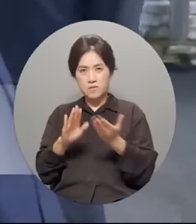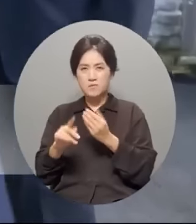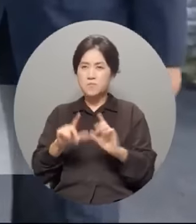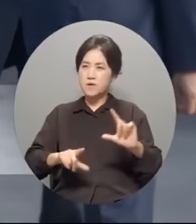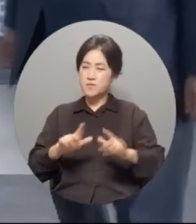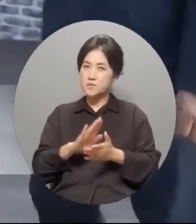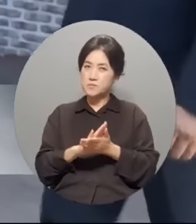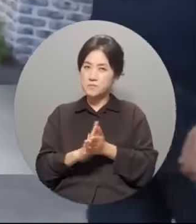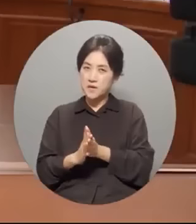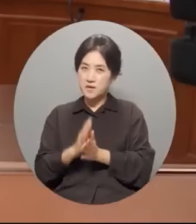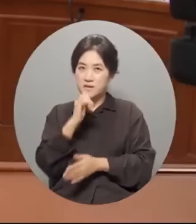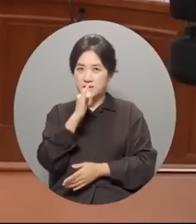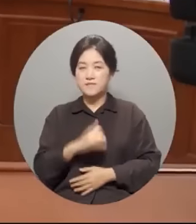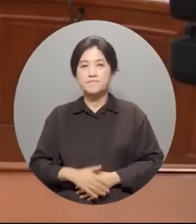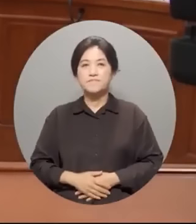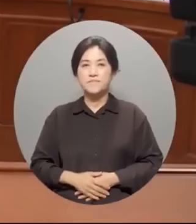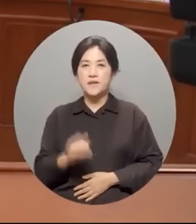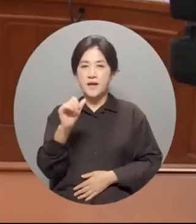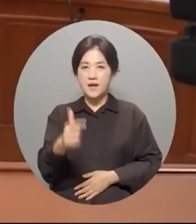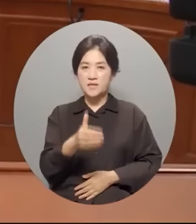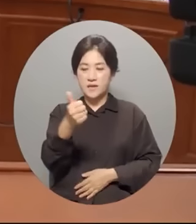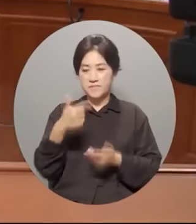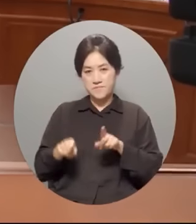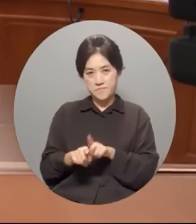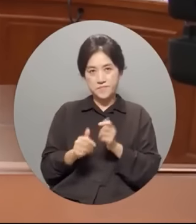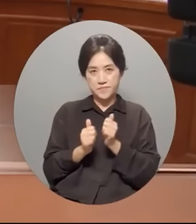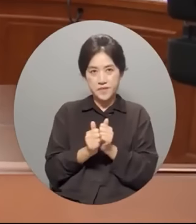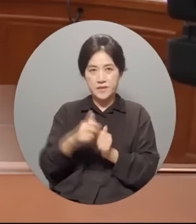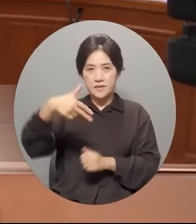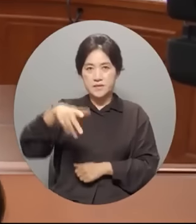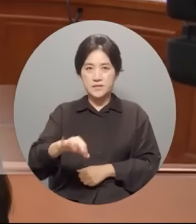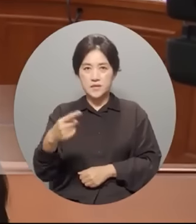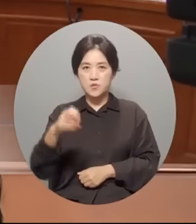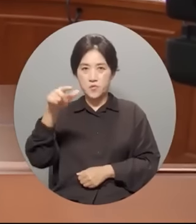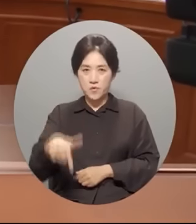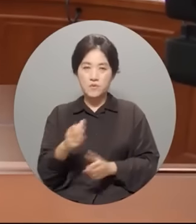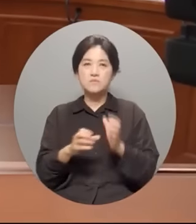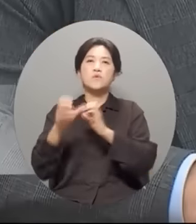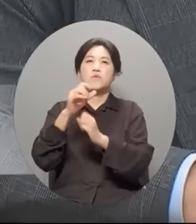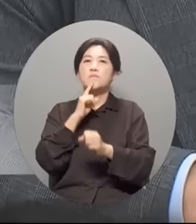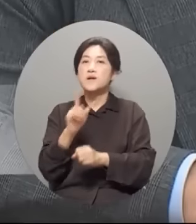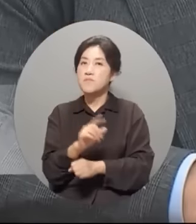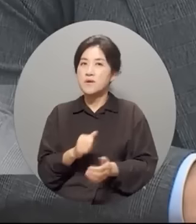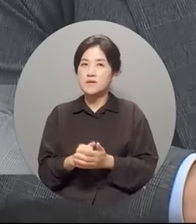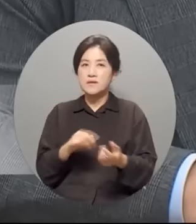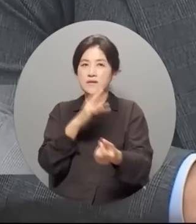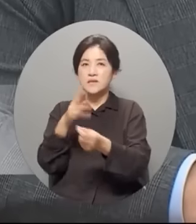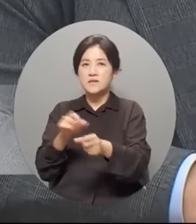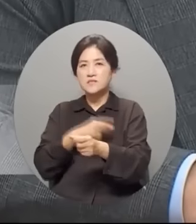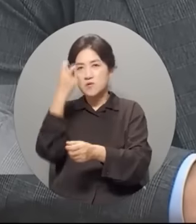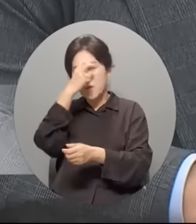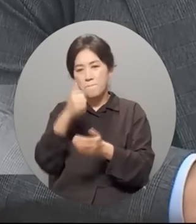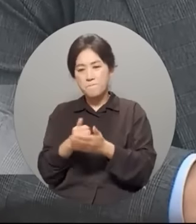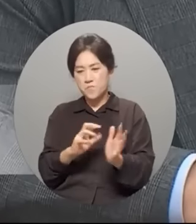태도 변화를 보인 겁니다. 한 대표의 러닝메이트였던 장동혁 최고위원은 한술 더 떴습니다. 제3자 특검